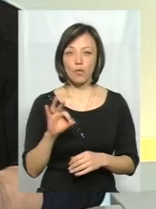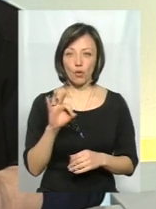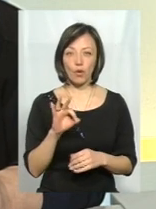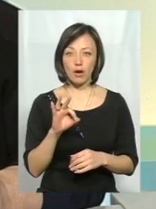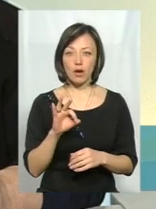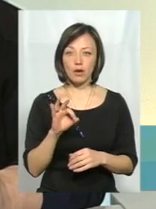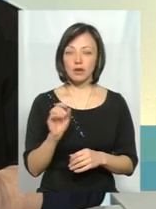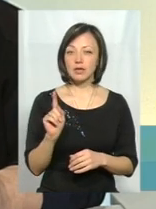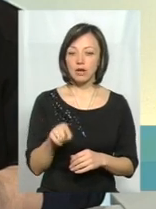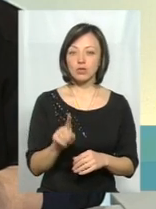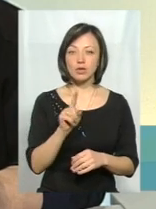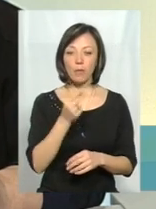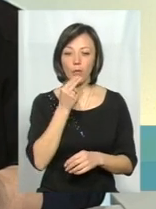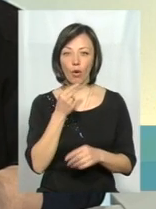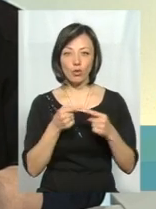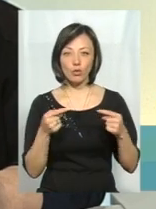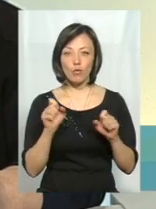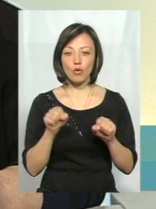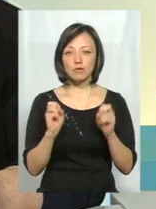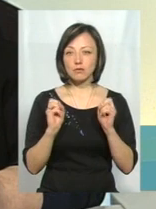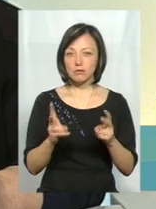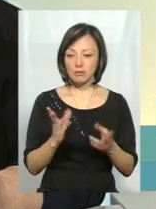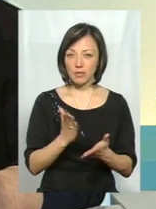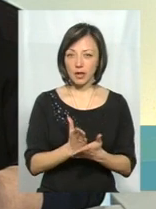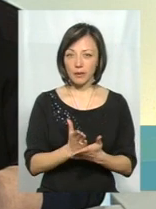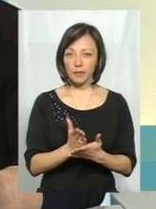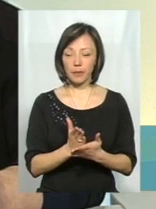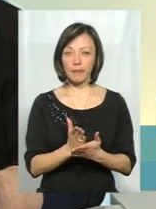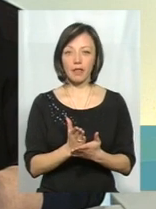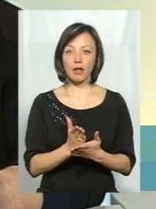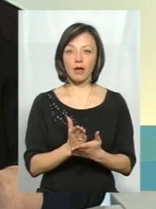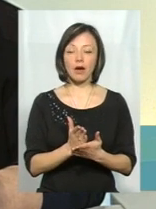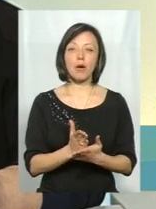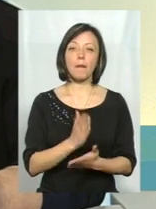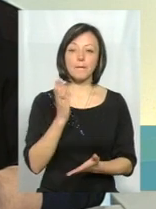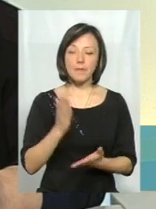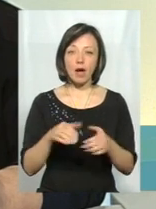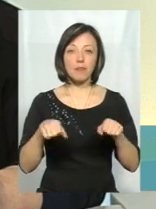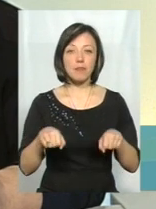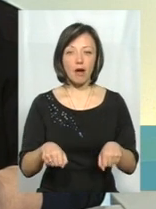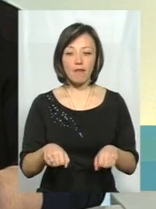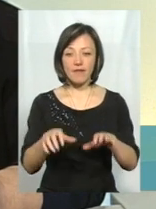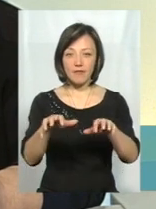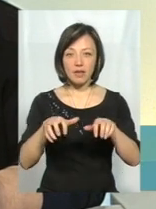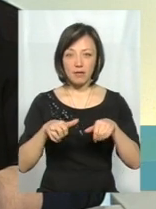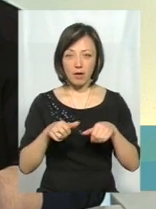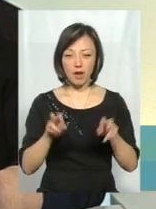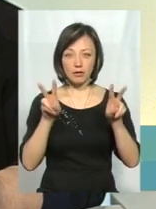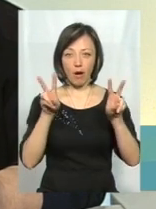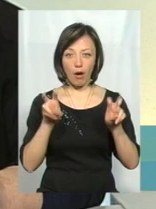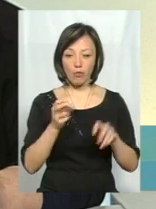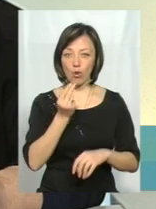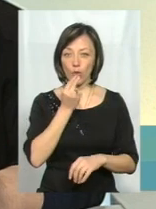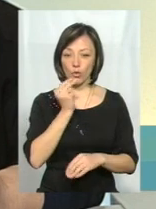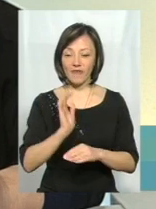про те, що даний продукт може нести якусь загрозу, тобто є небезпечним, має право відібрати даний вид продукту